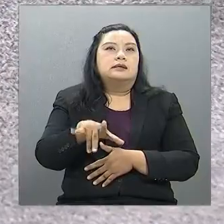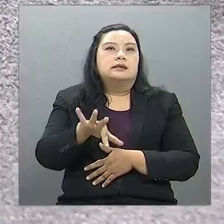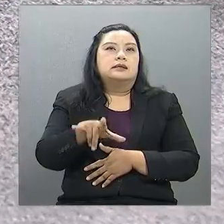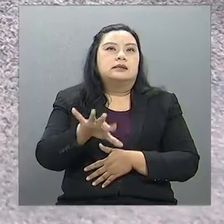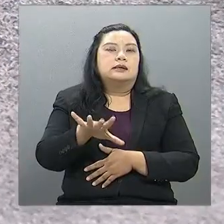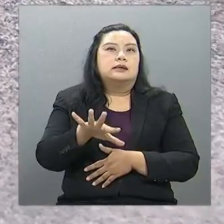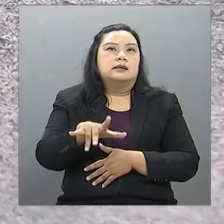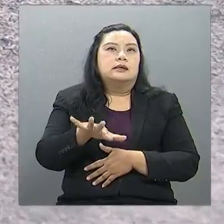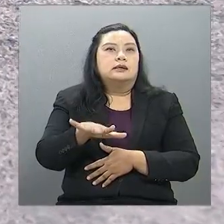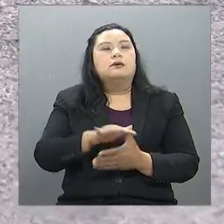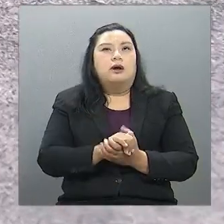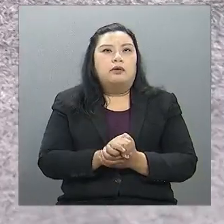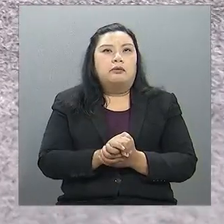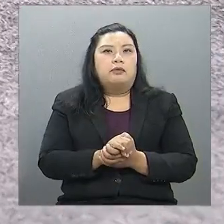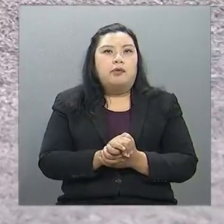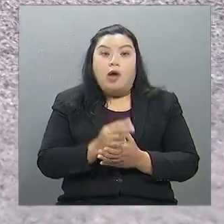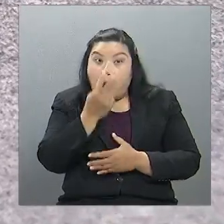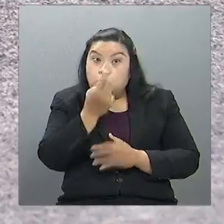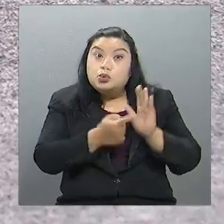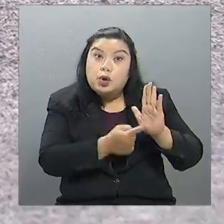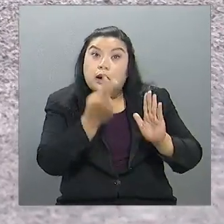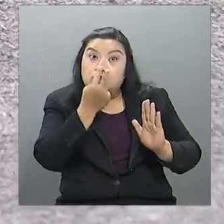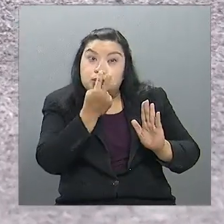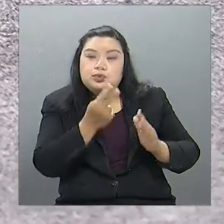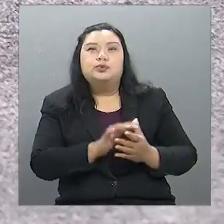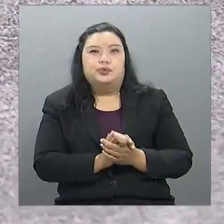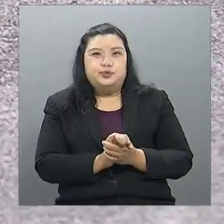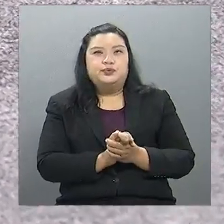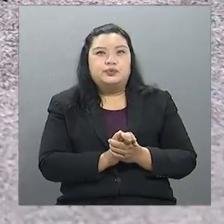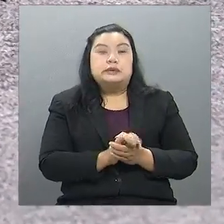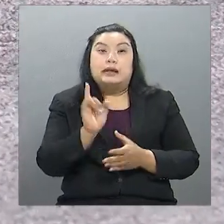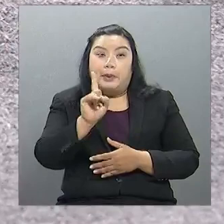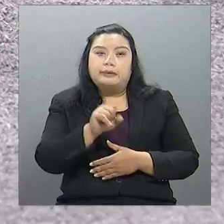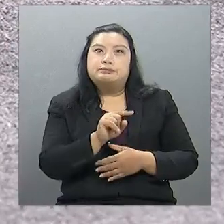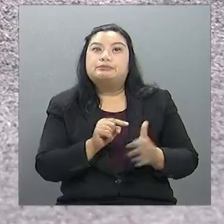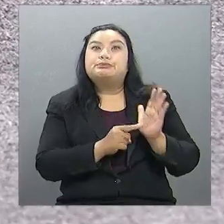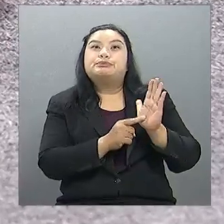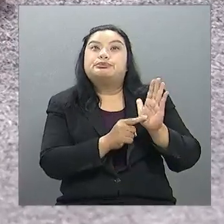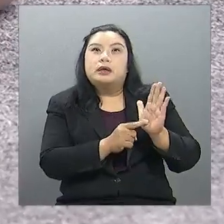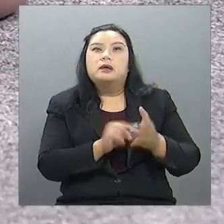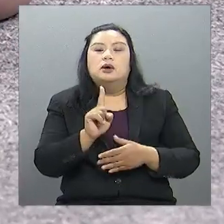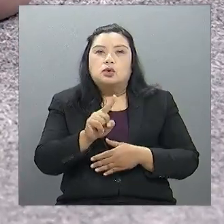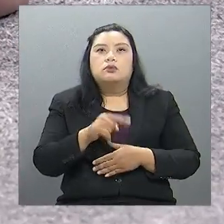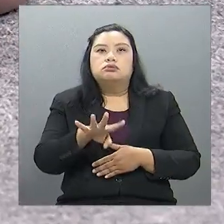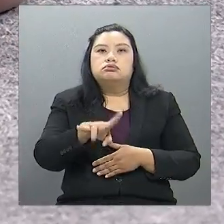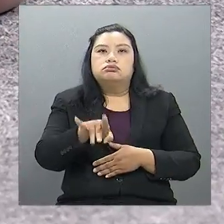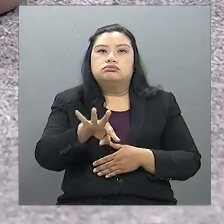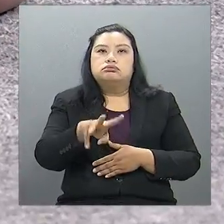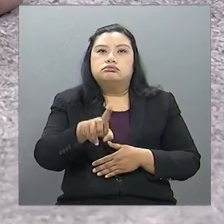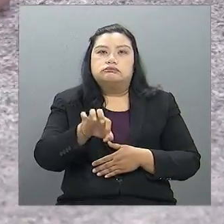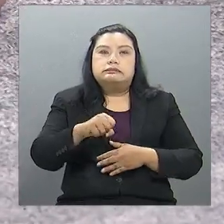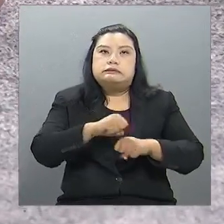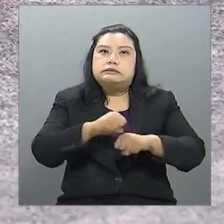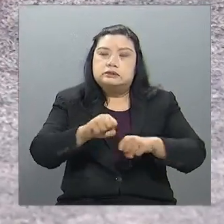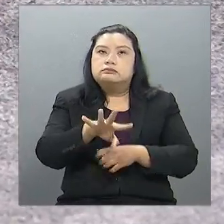่ไดยคายนะไแตอยากใหควรคควตอกวาเราต้อง...สััอยวโปงขึ้นแบบ jaar่